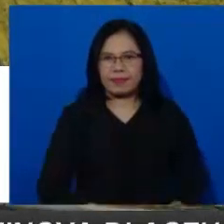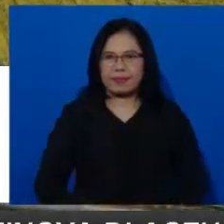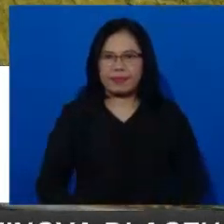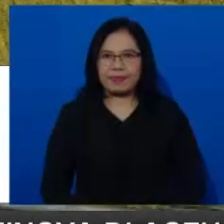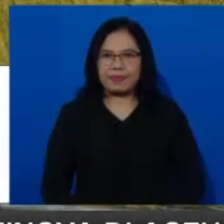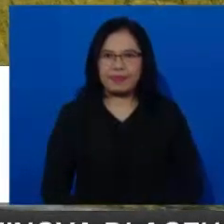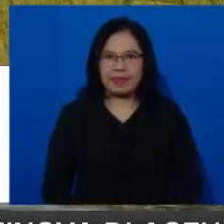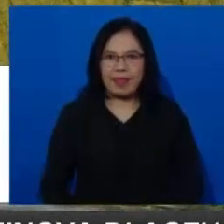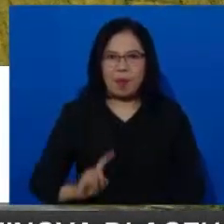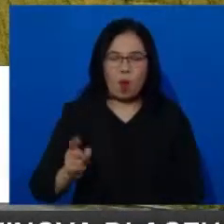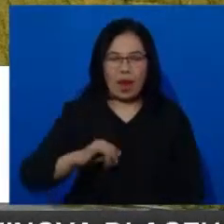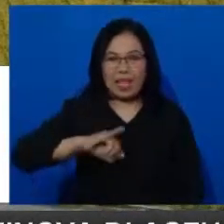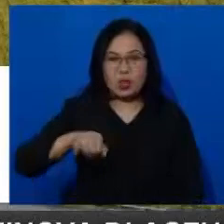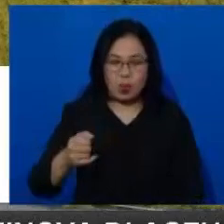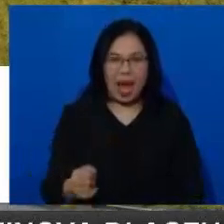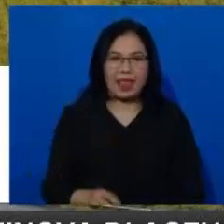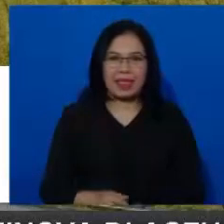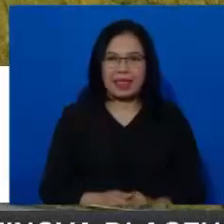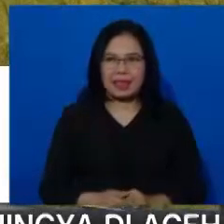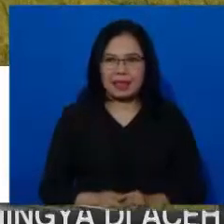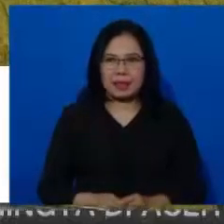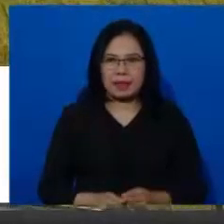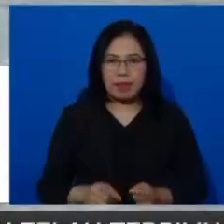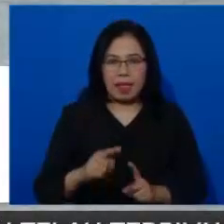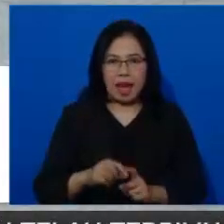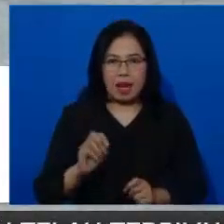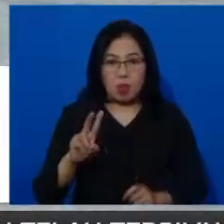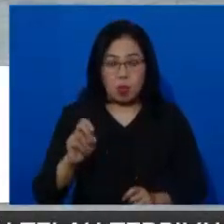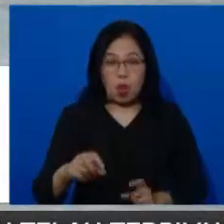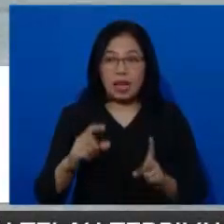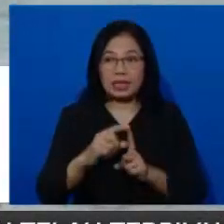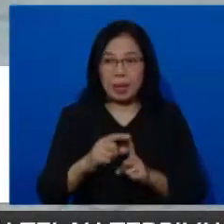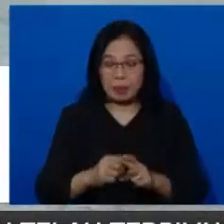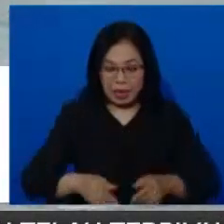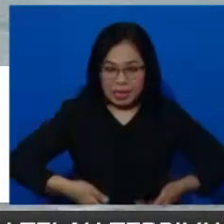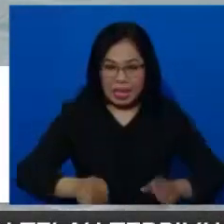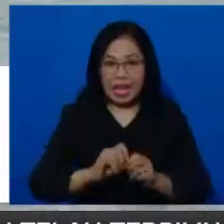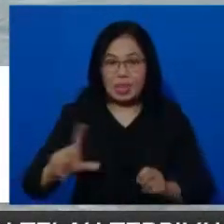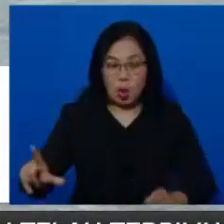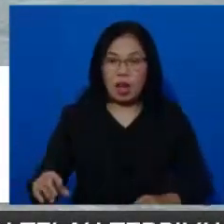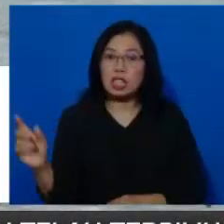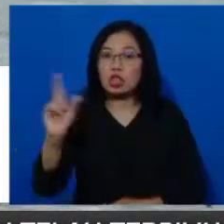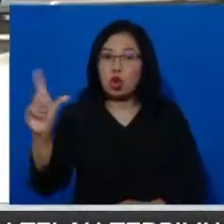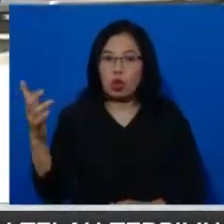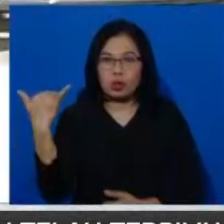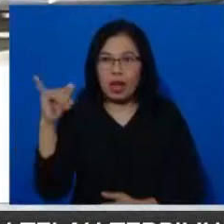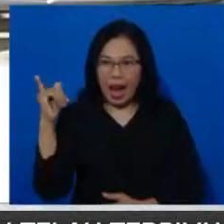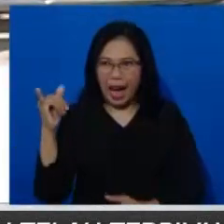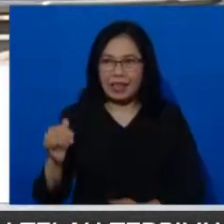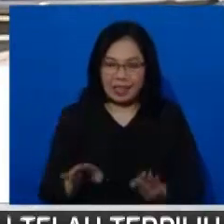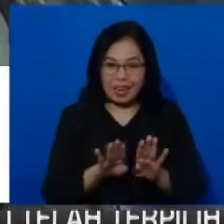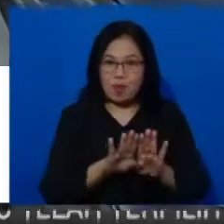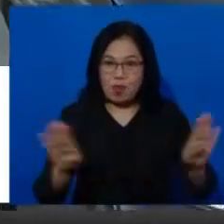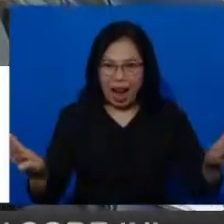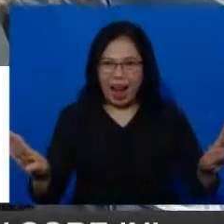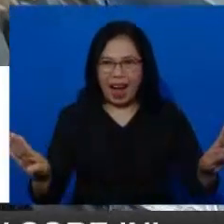Mulai Jumat 22 Desember pukul 6 pagi, jalan tol fungsional Solo-Yogyakarta dioperasikan untuk jalur mudik pada momen libur Natal